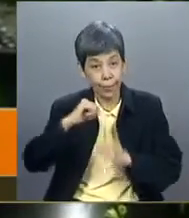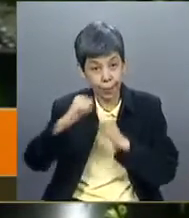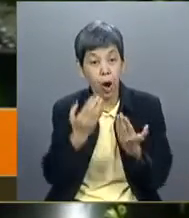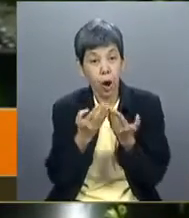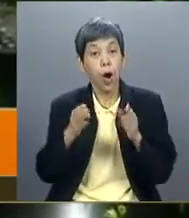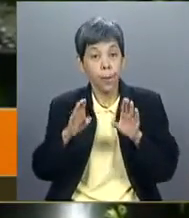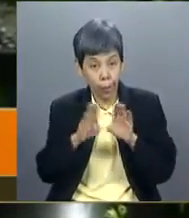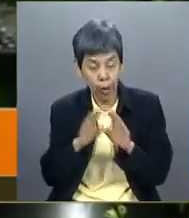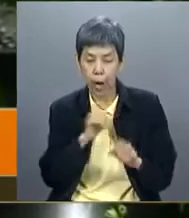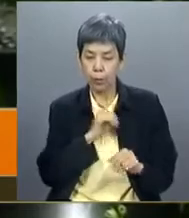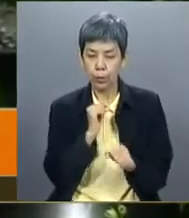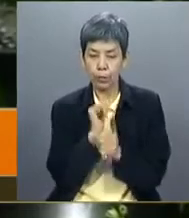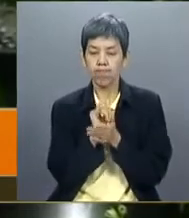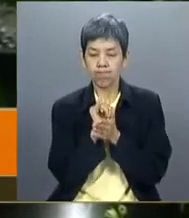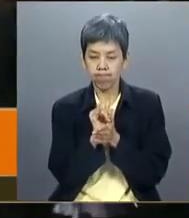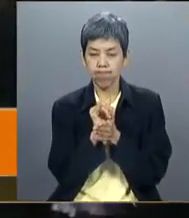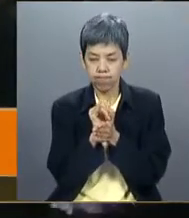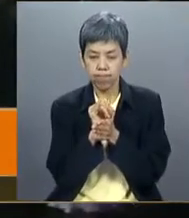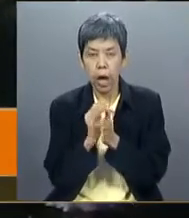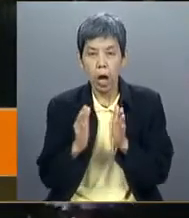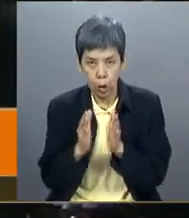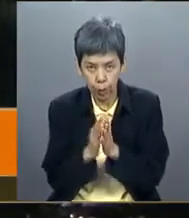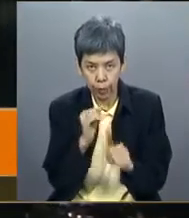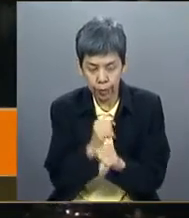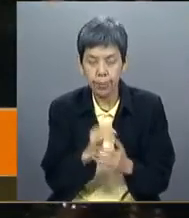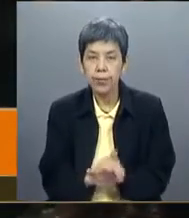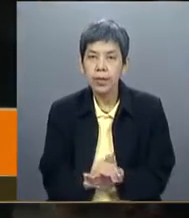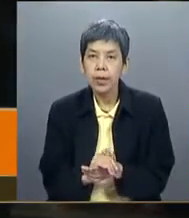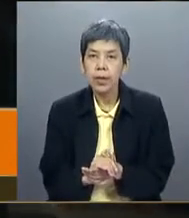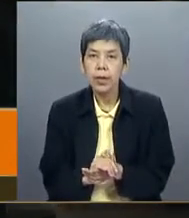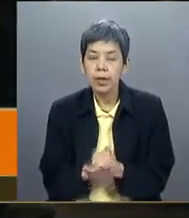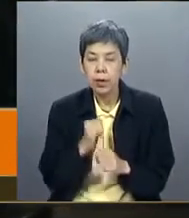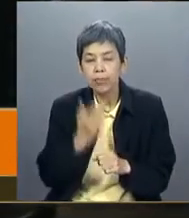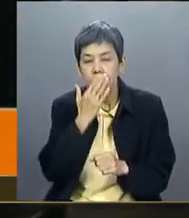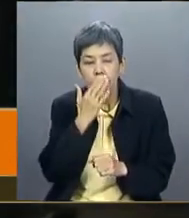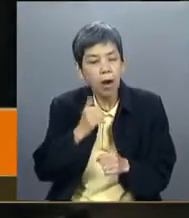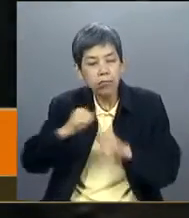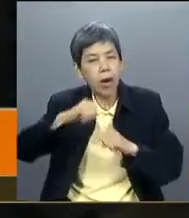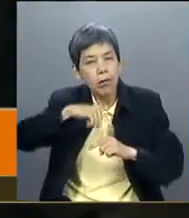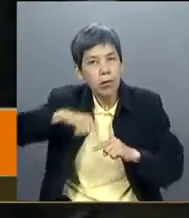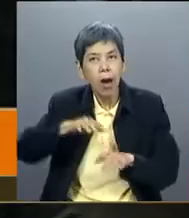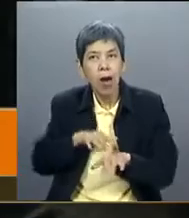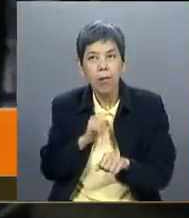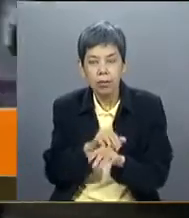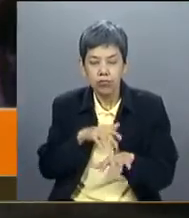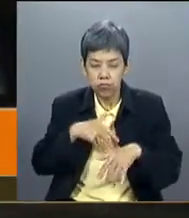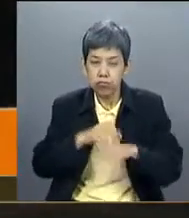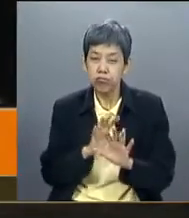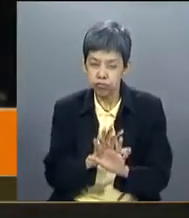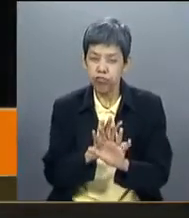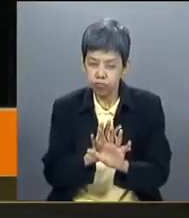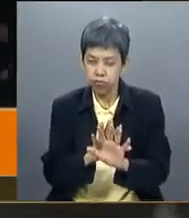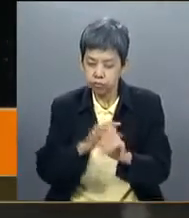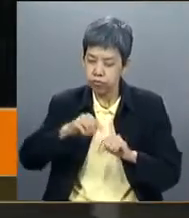ของอาลีนั้นทำหน้าที่แบกลงศพร่วมกับวิลสมิธเลนน็อกลุยส์และไมค์ไทสันตลอดเส้นทางที่มีขบวนแห่ผ่